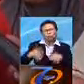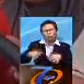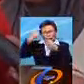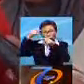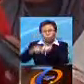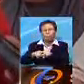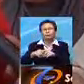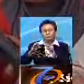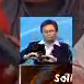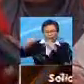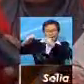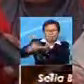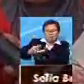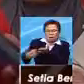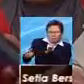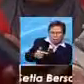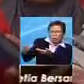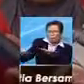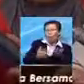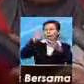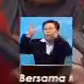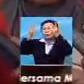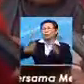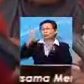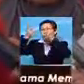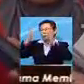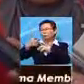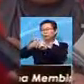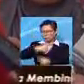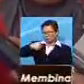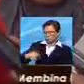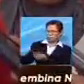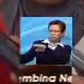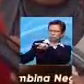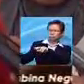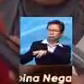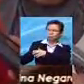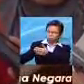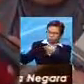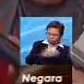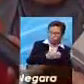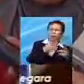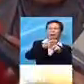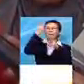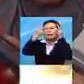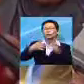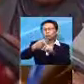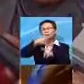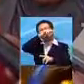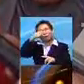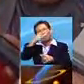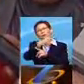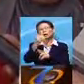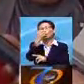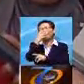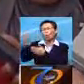ni untuk bincang untuk membawa pelancong-pelancong daripada China, dan kita ada lagi membawa pelancong daripada Taiwan dan juga daripada